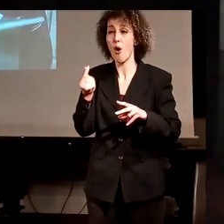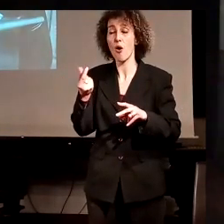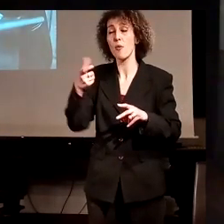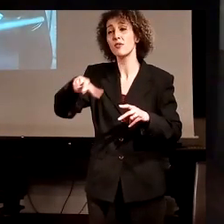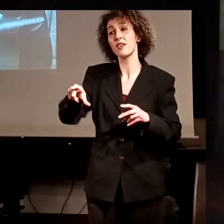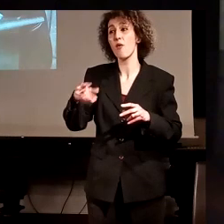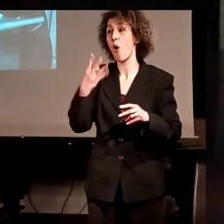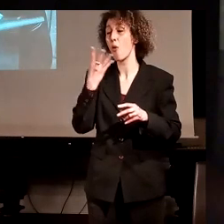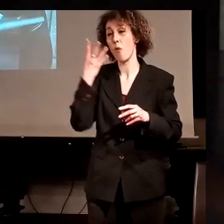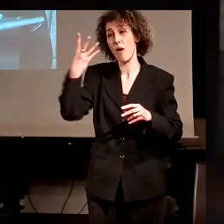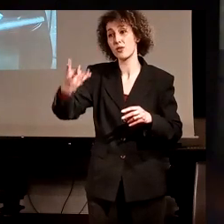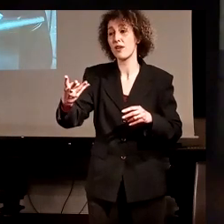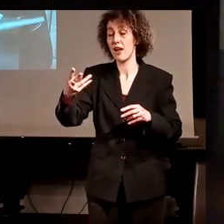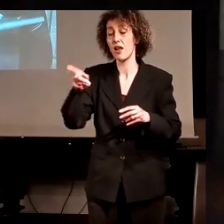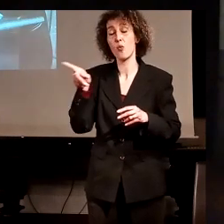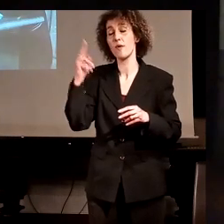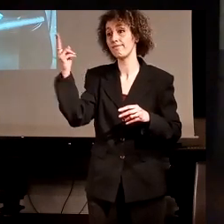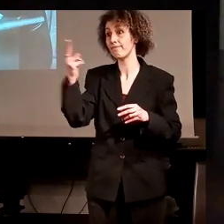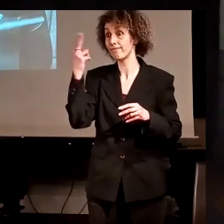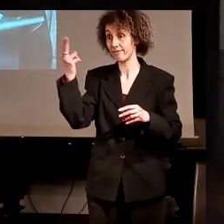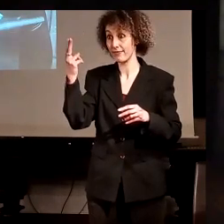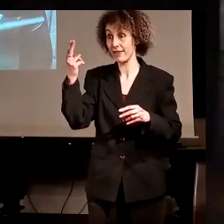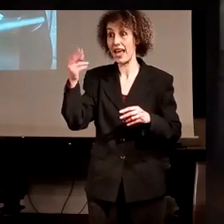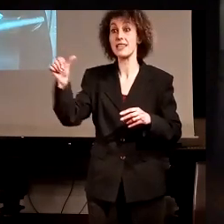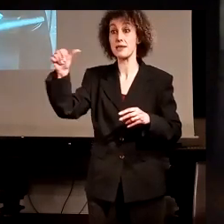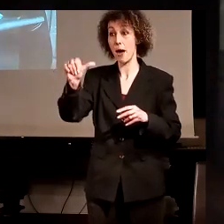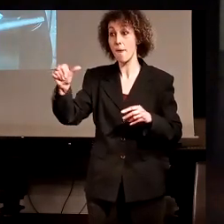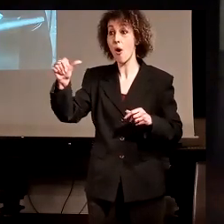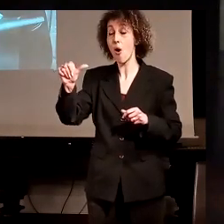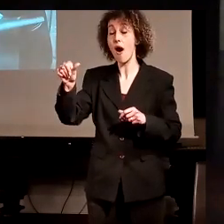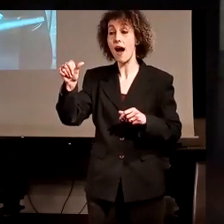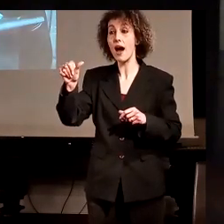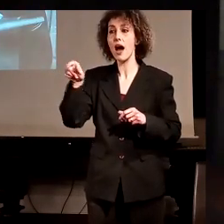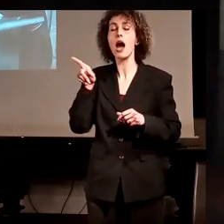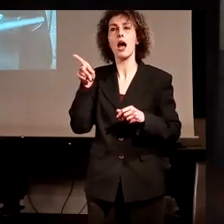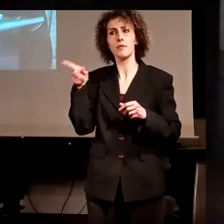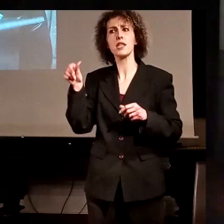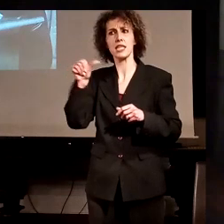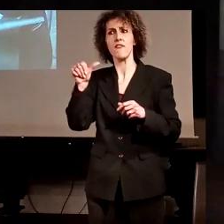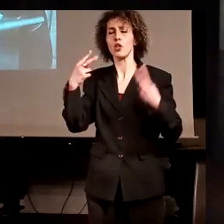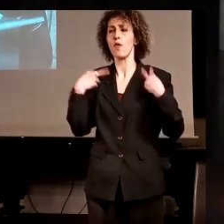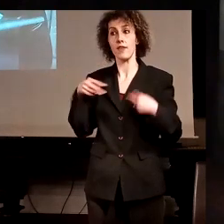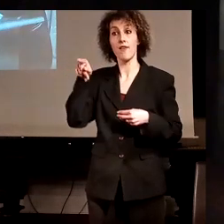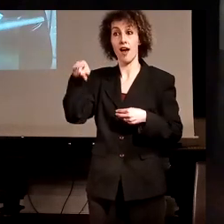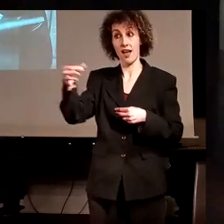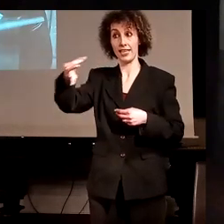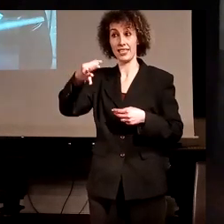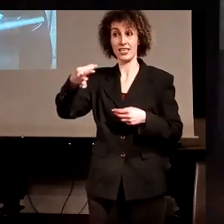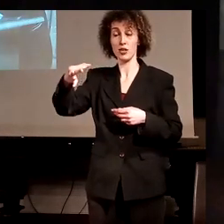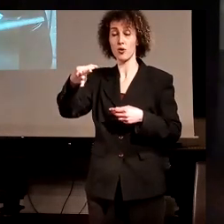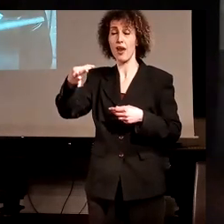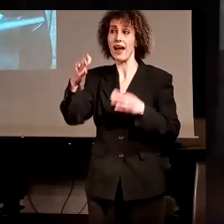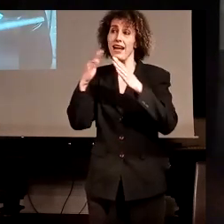muore proprio a samoa due vivevano in un'isola cioè in una piccola